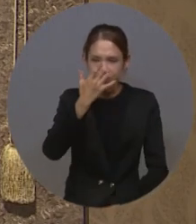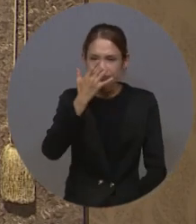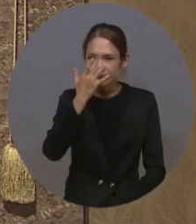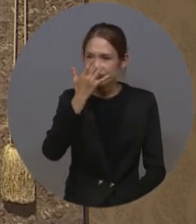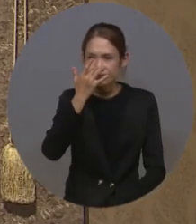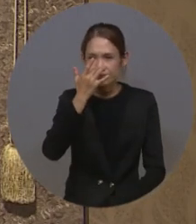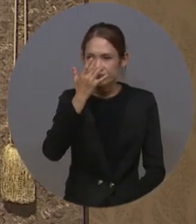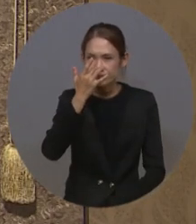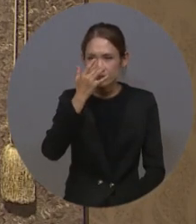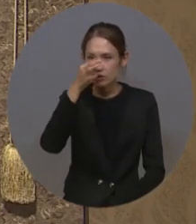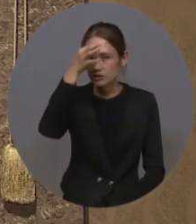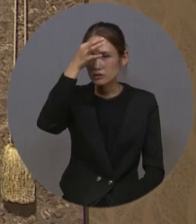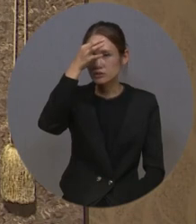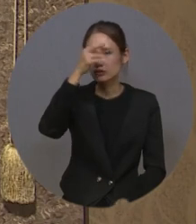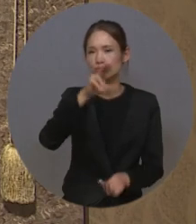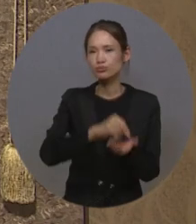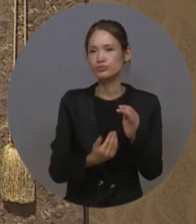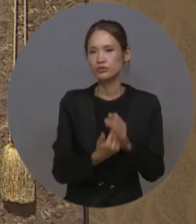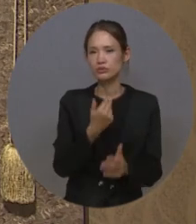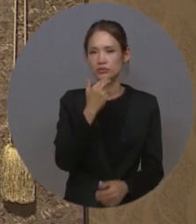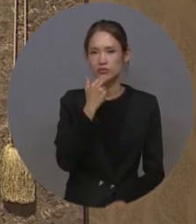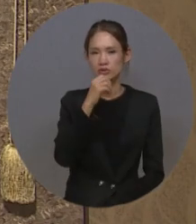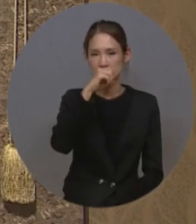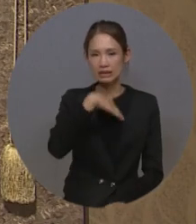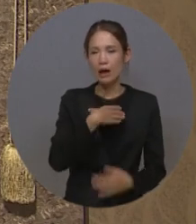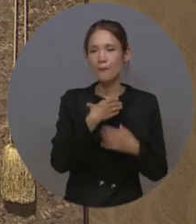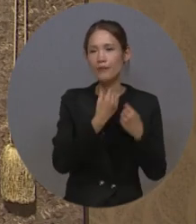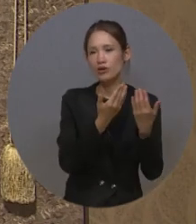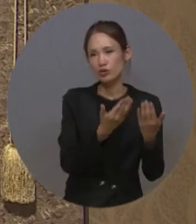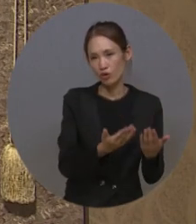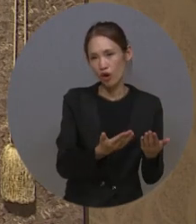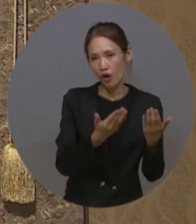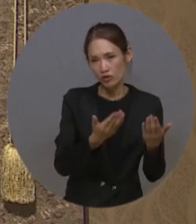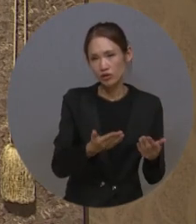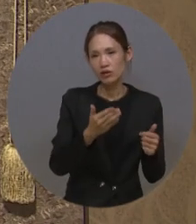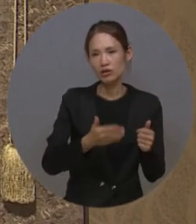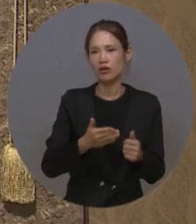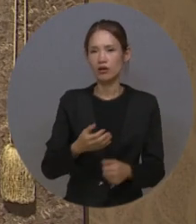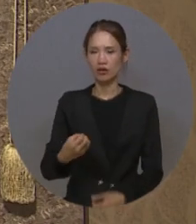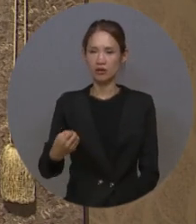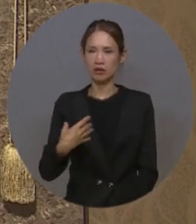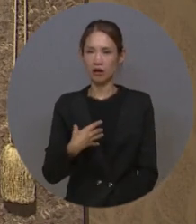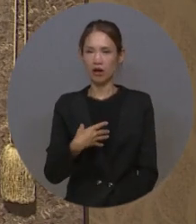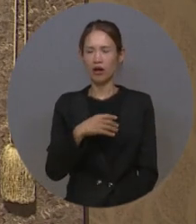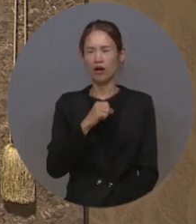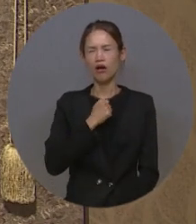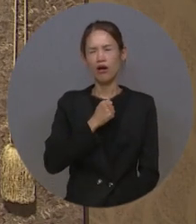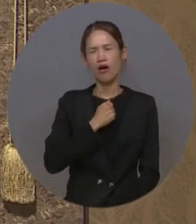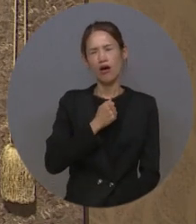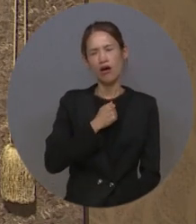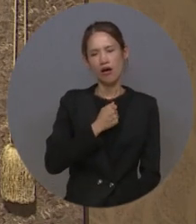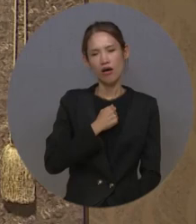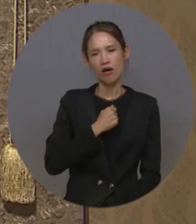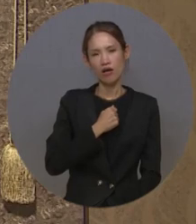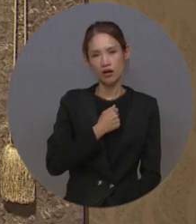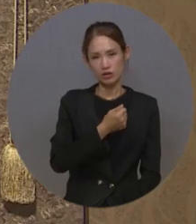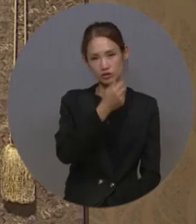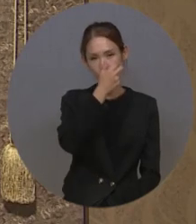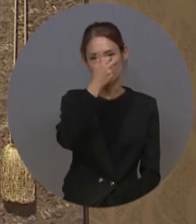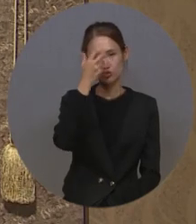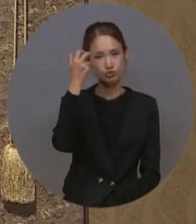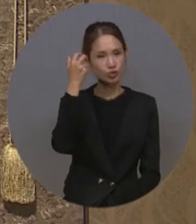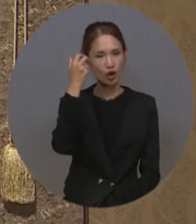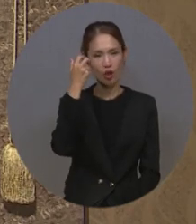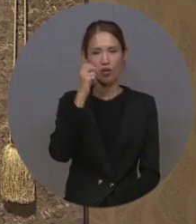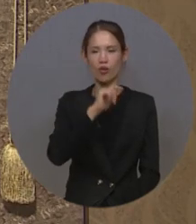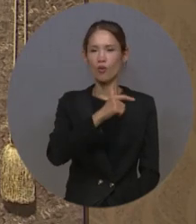기능상으로 문제 없습니다. 예. 편히 좀 쉬시고 뭐 하라는데. 그럴 때 제일 답답하잖아요. 그 당시만 해도 뭐 수면다운 검사 그런 것도 없었고.